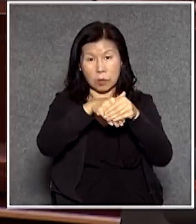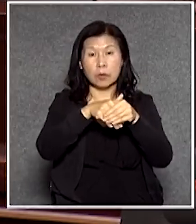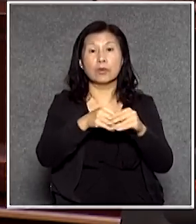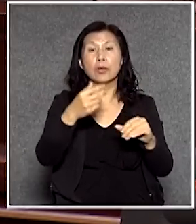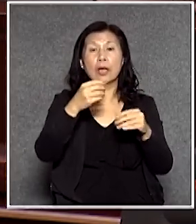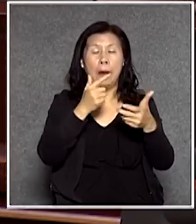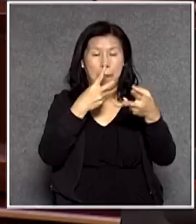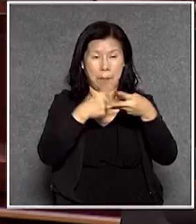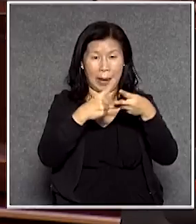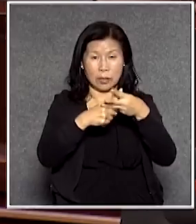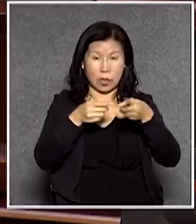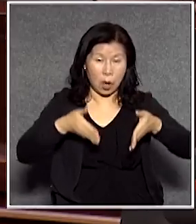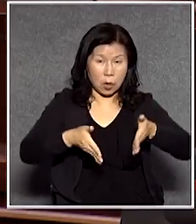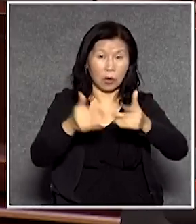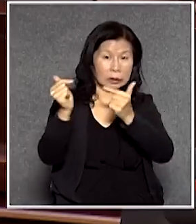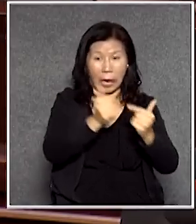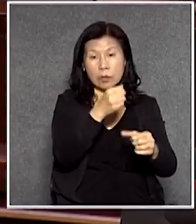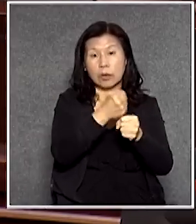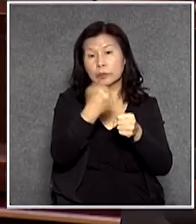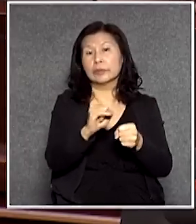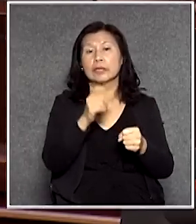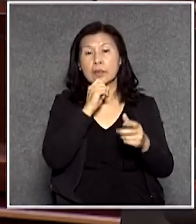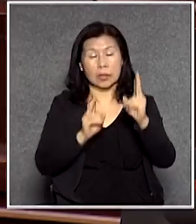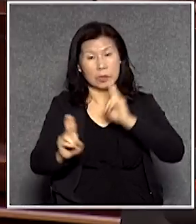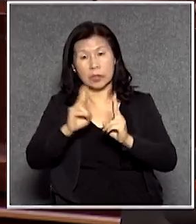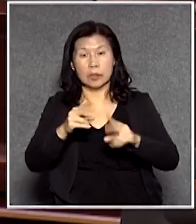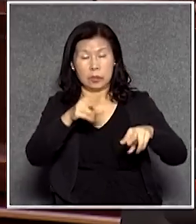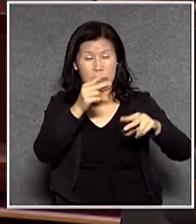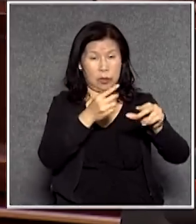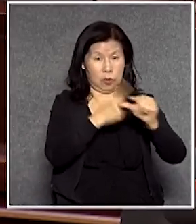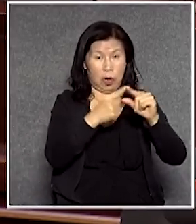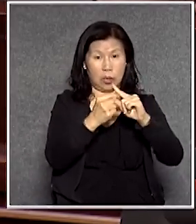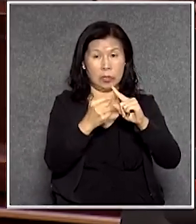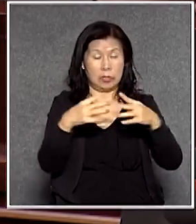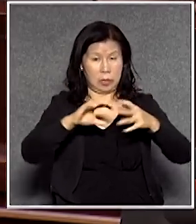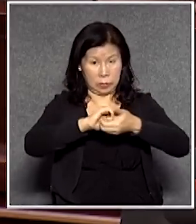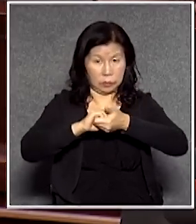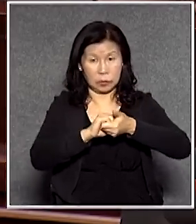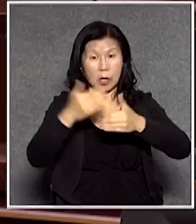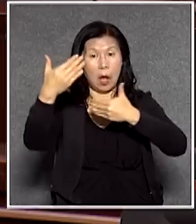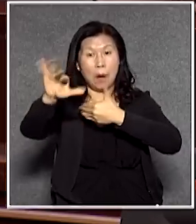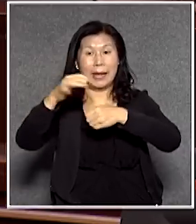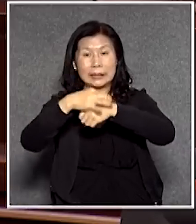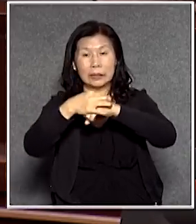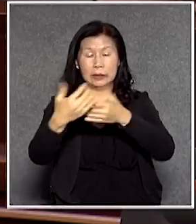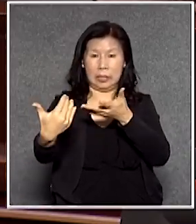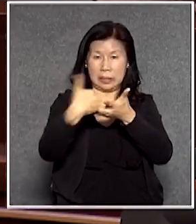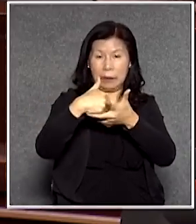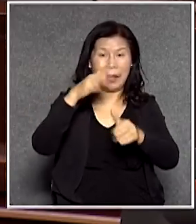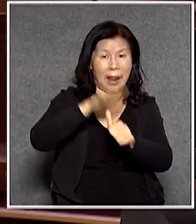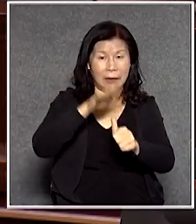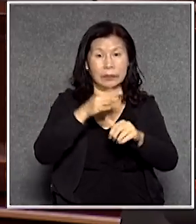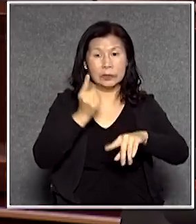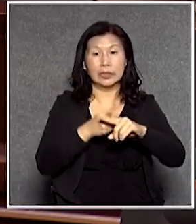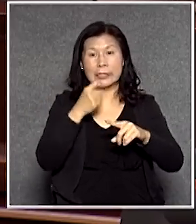去呢？歷史告訴我們，當我們中國人不團結，就會被其他國家欺侮。我們要的是